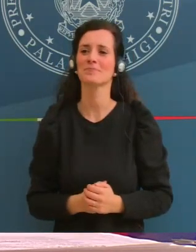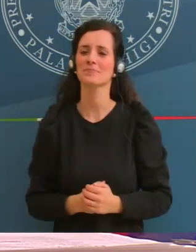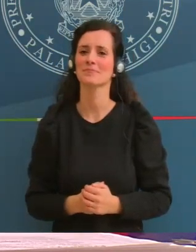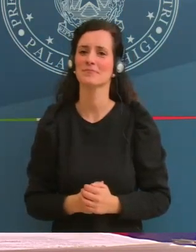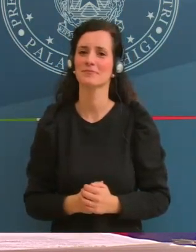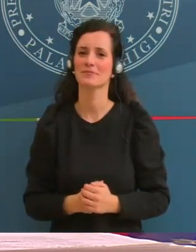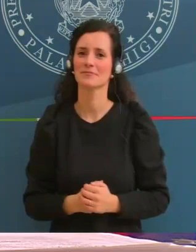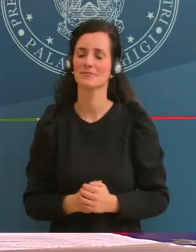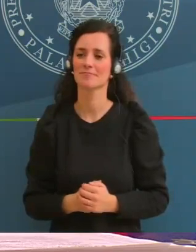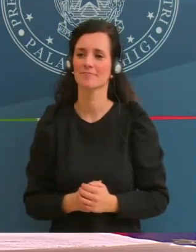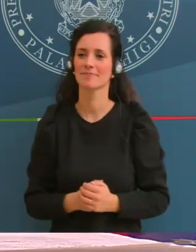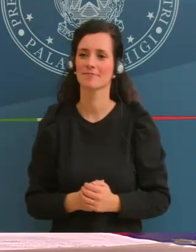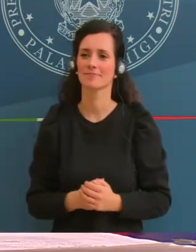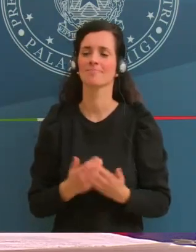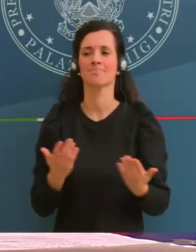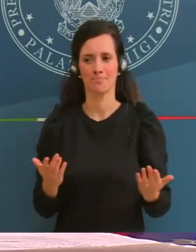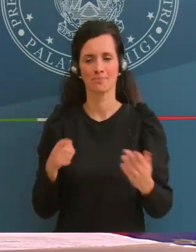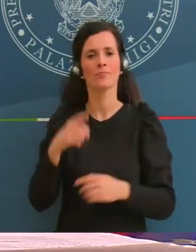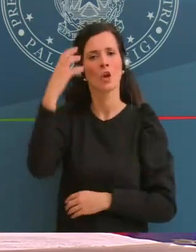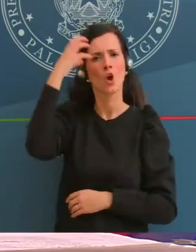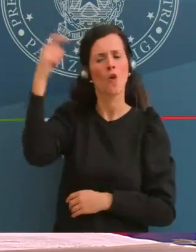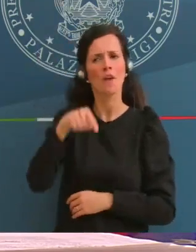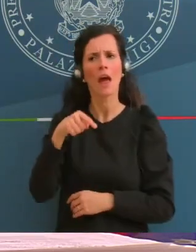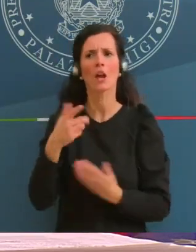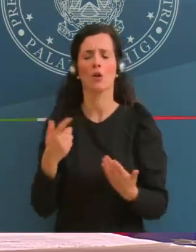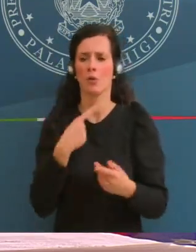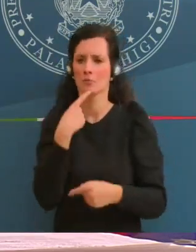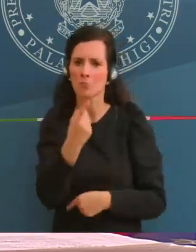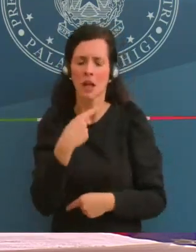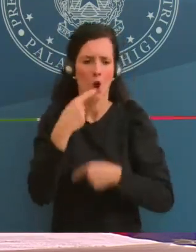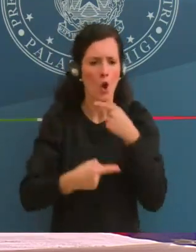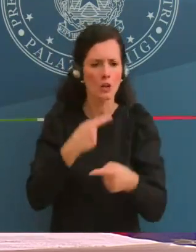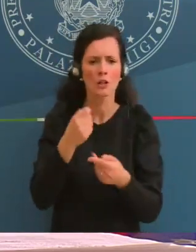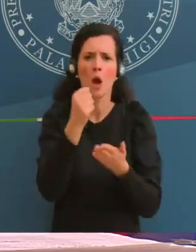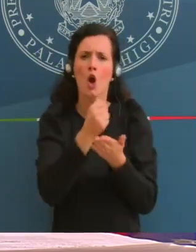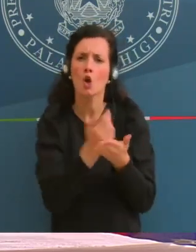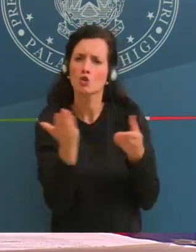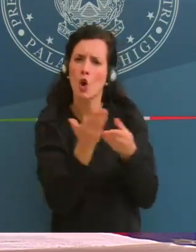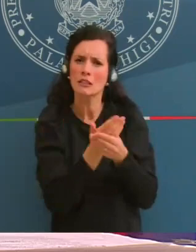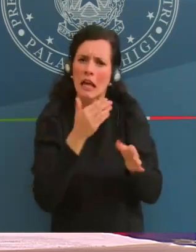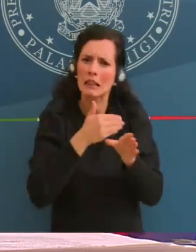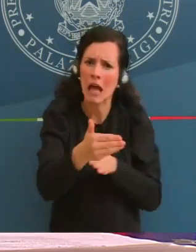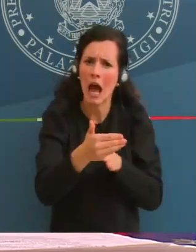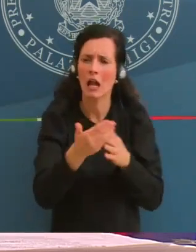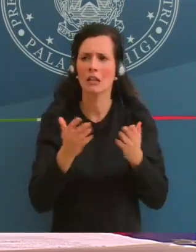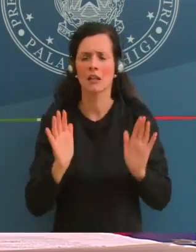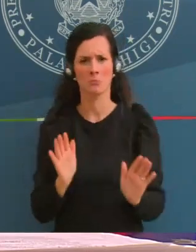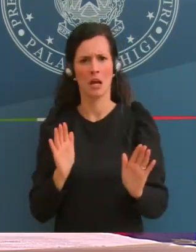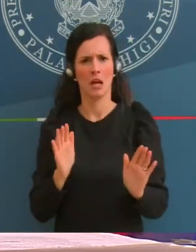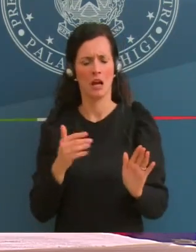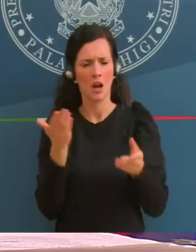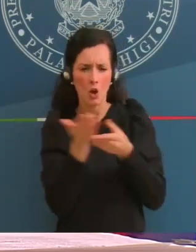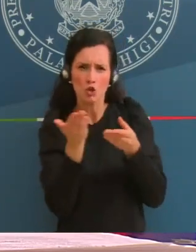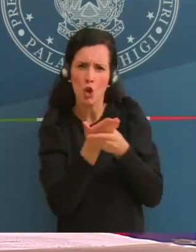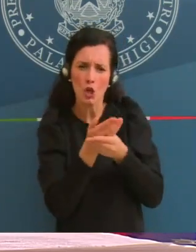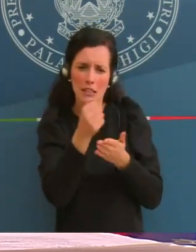su alcuni dossier noi stiamo correndo ma sono dossier che si trascinano italia da lustri e dico anche a voi giornalisti ma scoprire